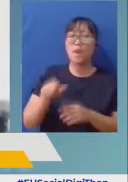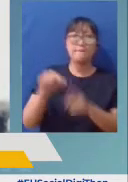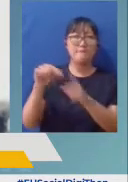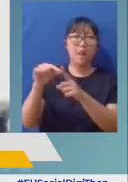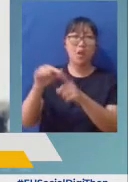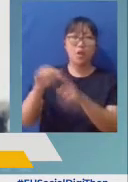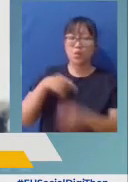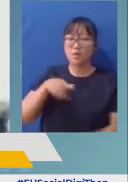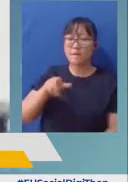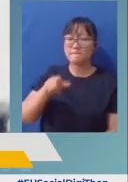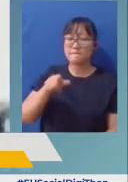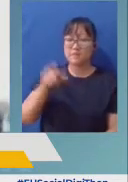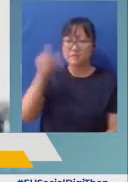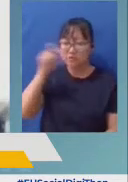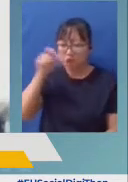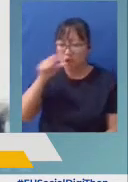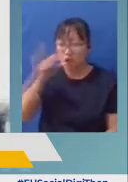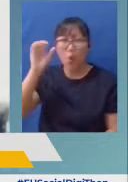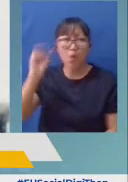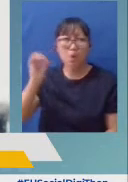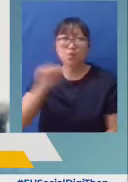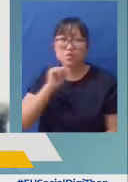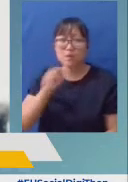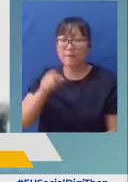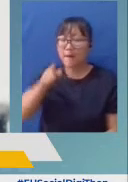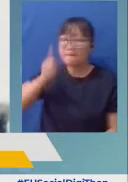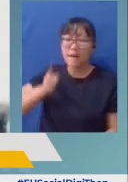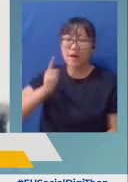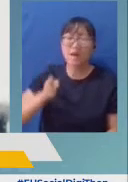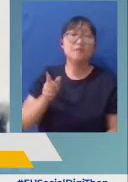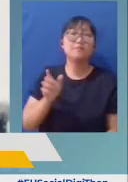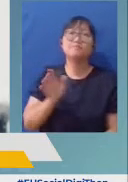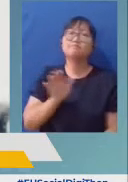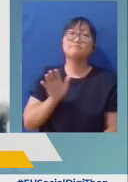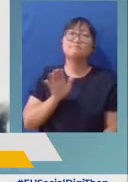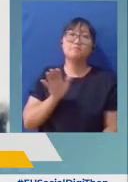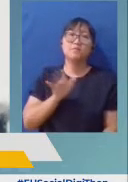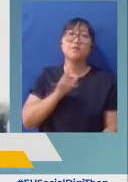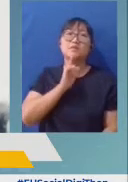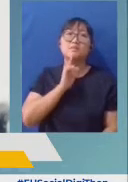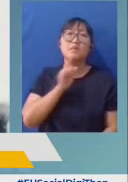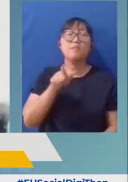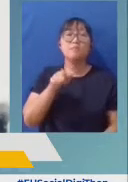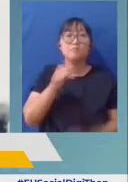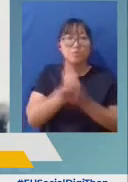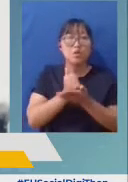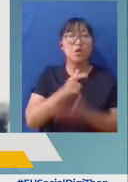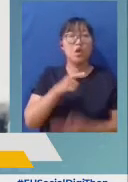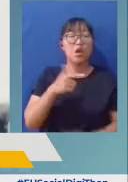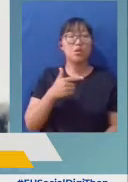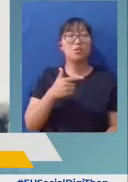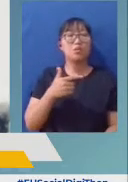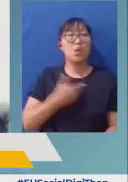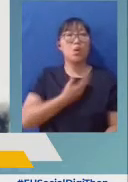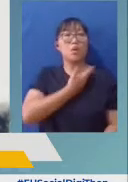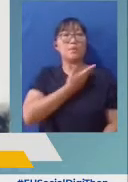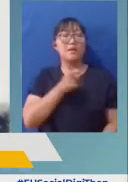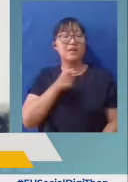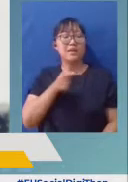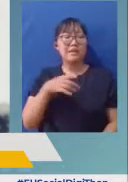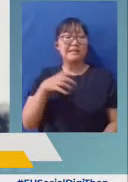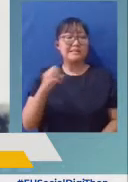lalu dicari orang tuanya siapa, nah itu yang paling ditakuti oleh si korban tadi sebetulnya, reaksi-reaksi tadi.